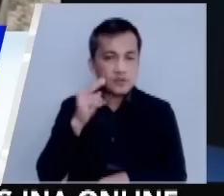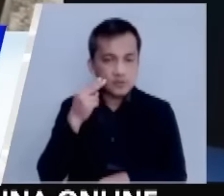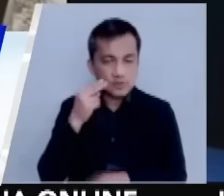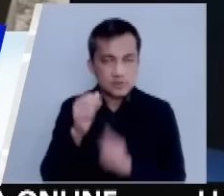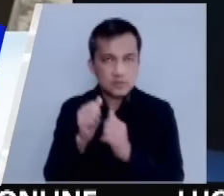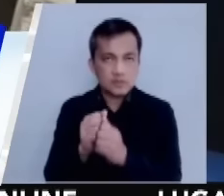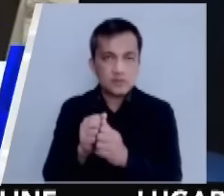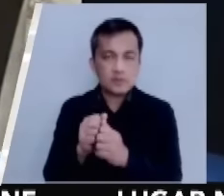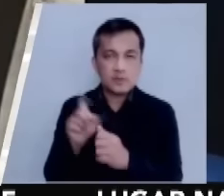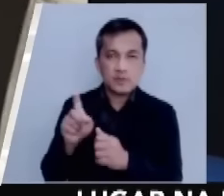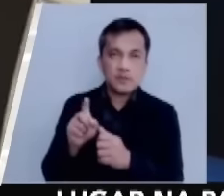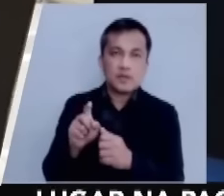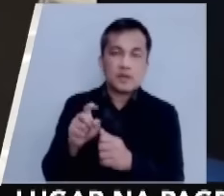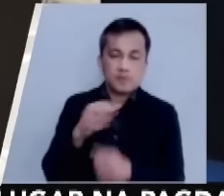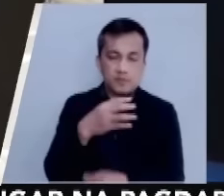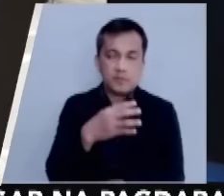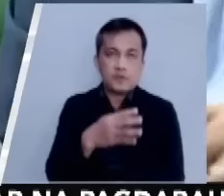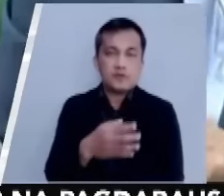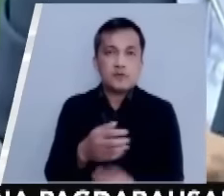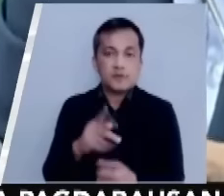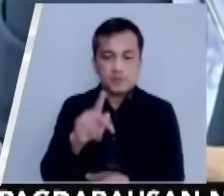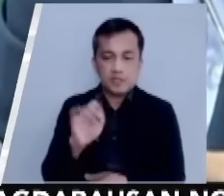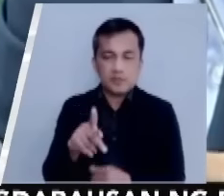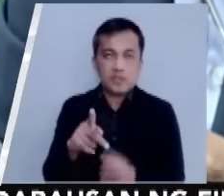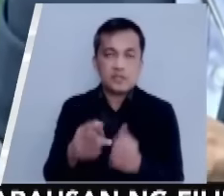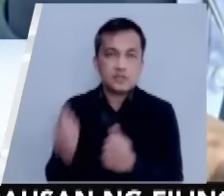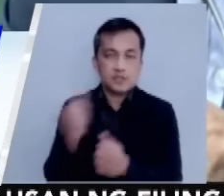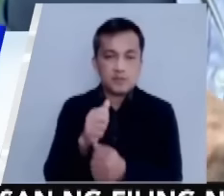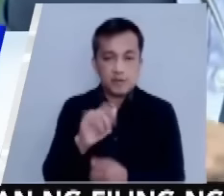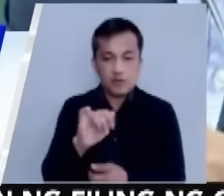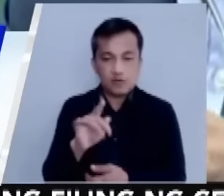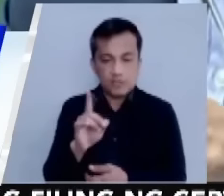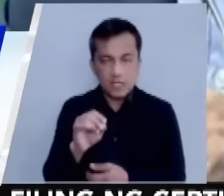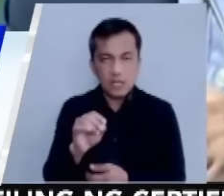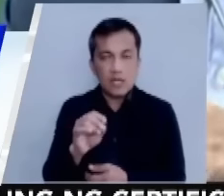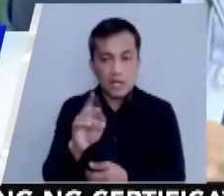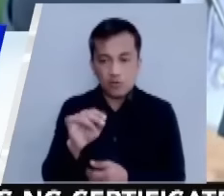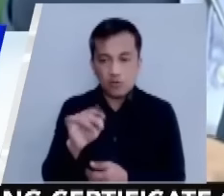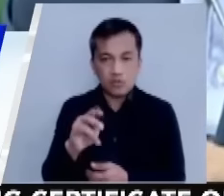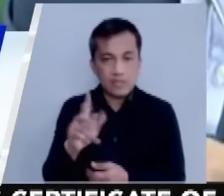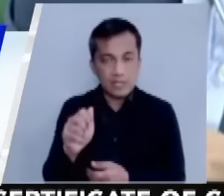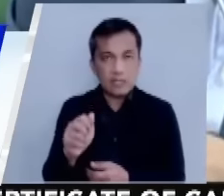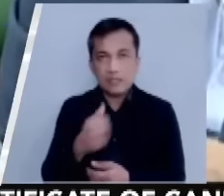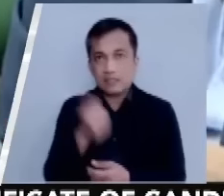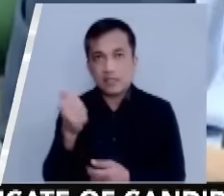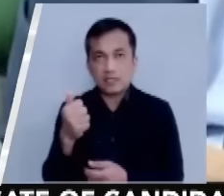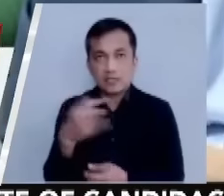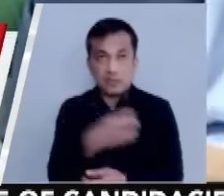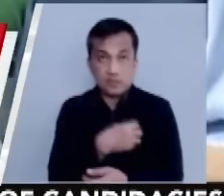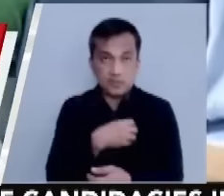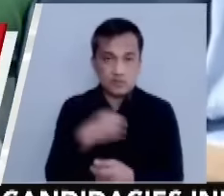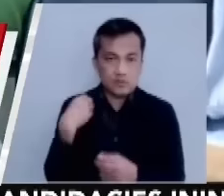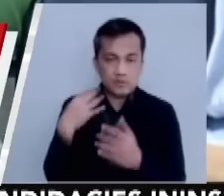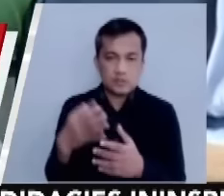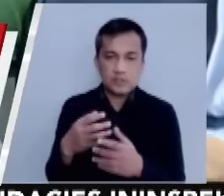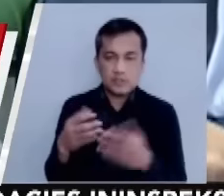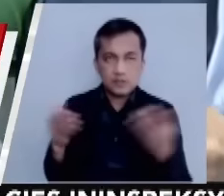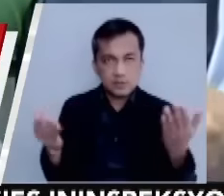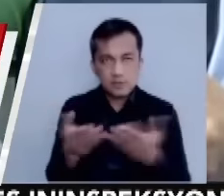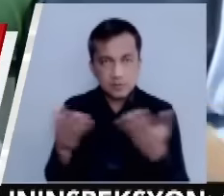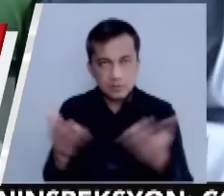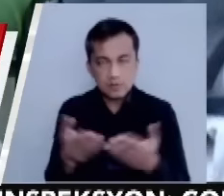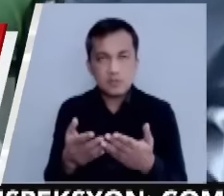Benjamin Acorda at iba pang police official. We get to meet these officials, especially when we need some help for the